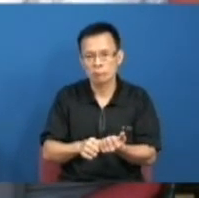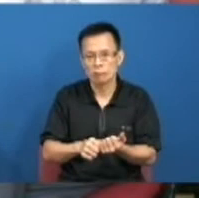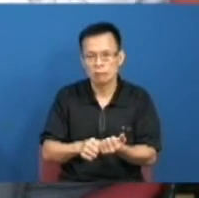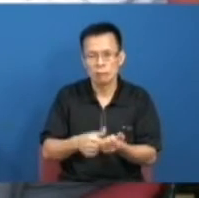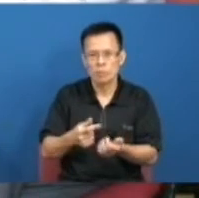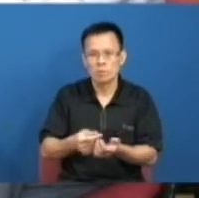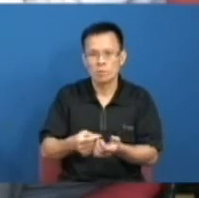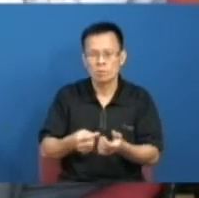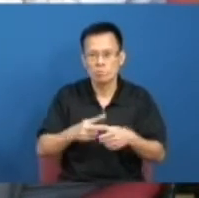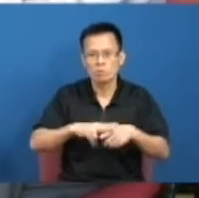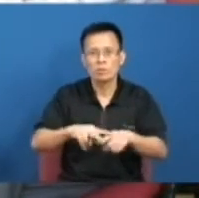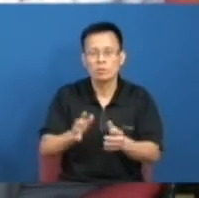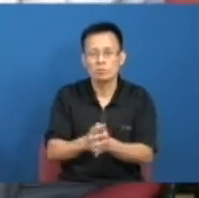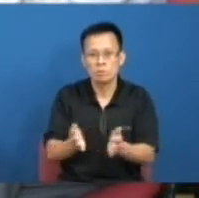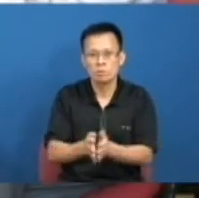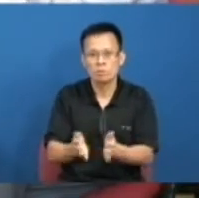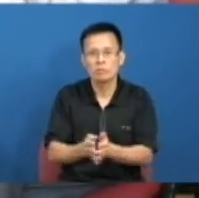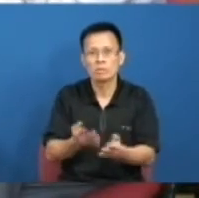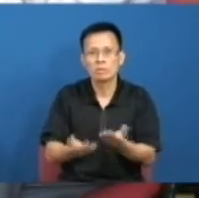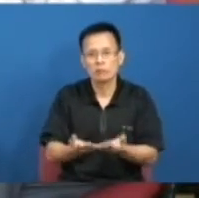啊，或者係